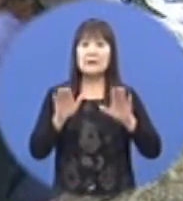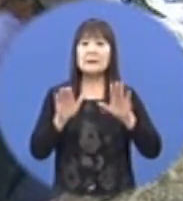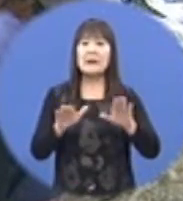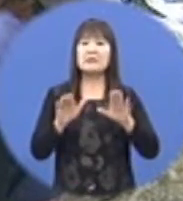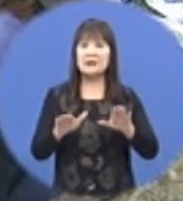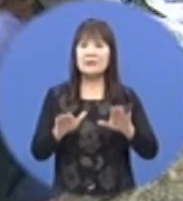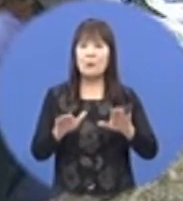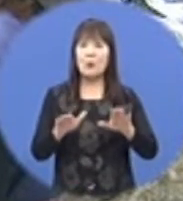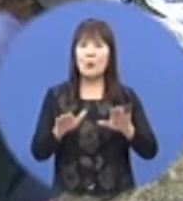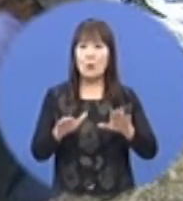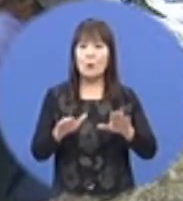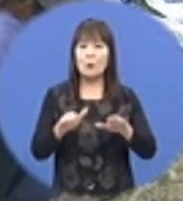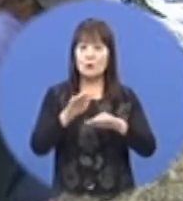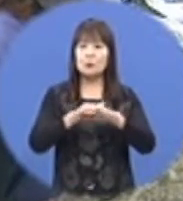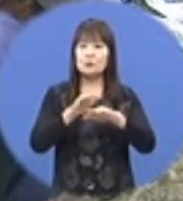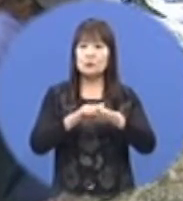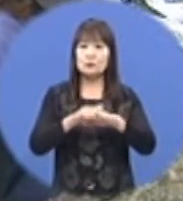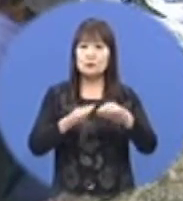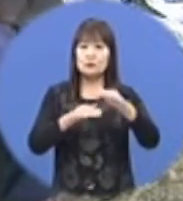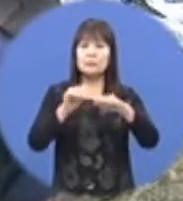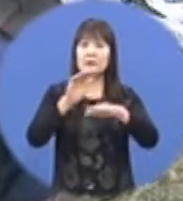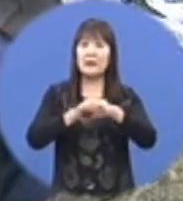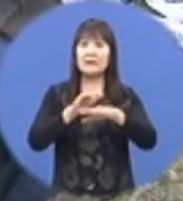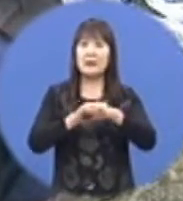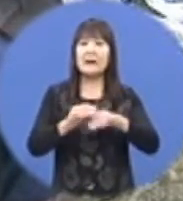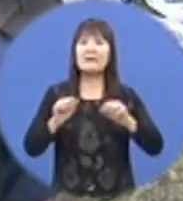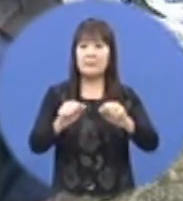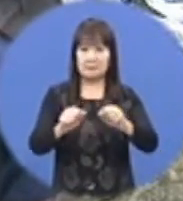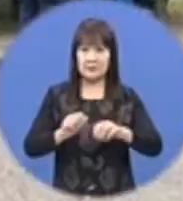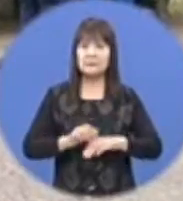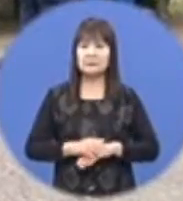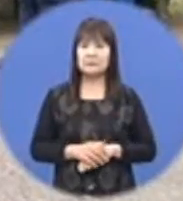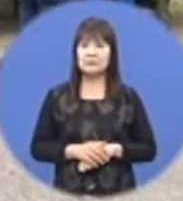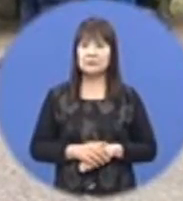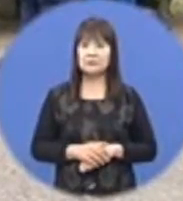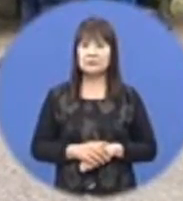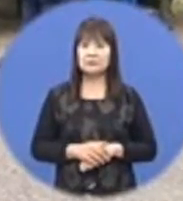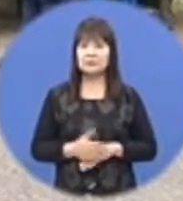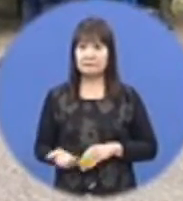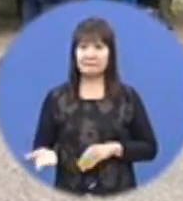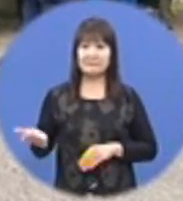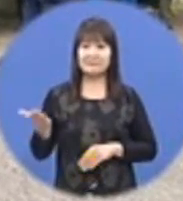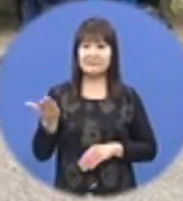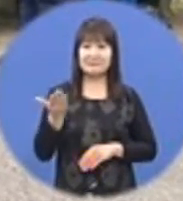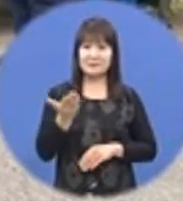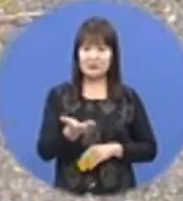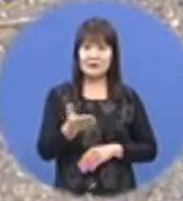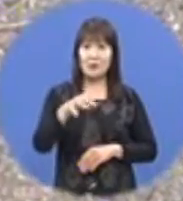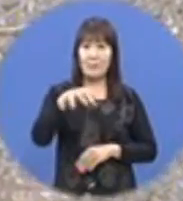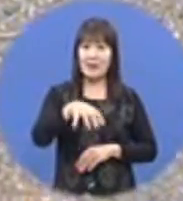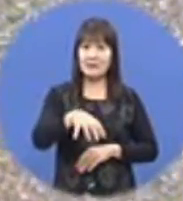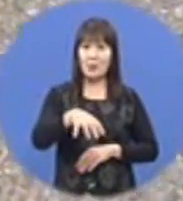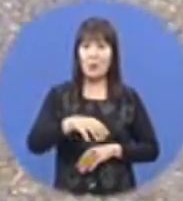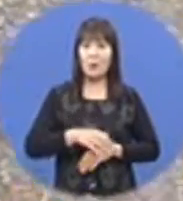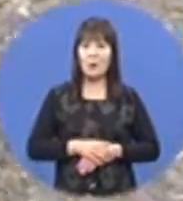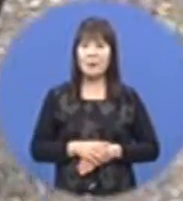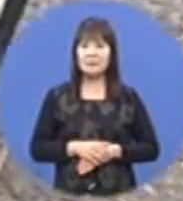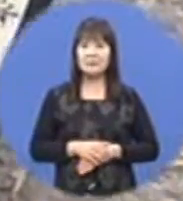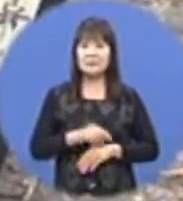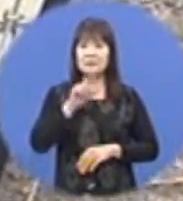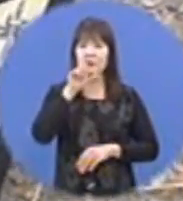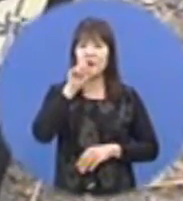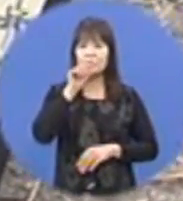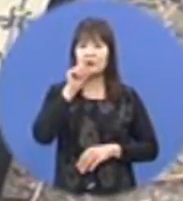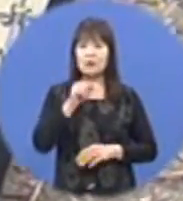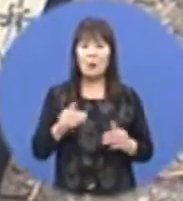この積み方を採用されている。 次のクイズの場所は鶴の